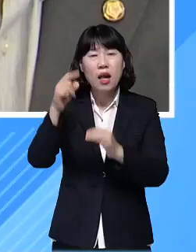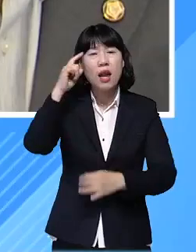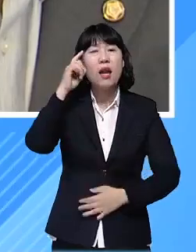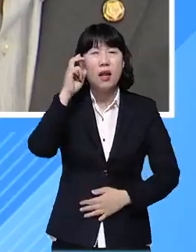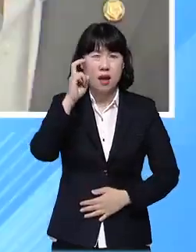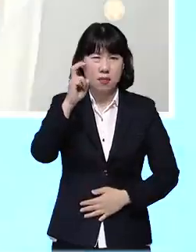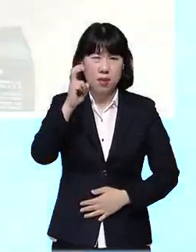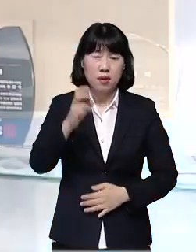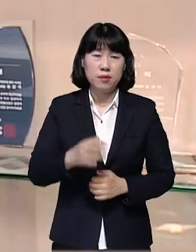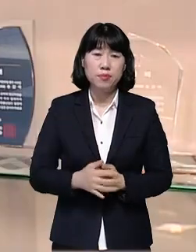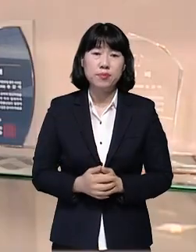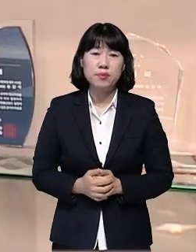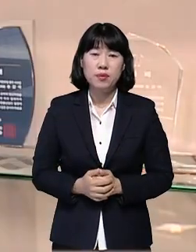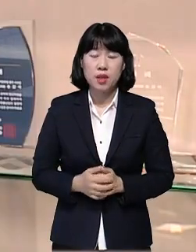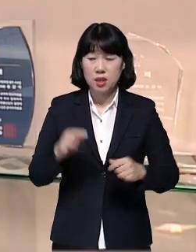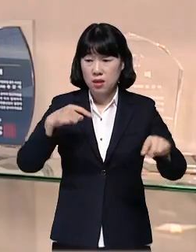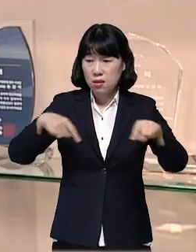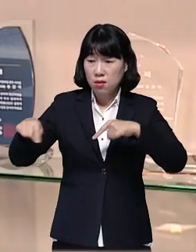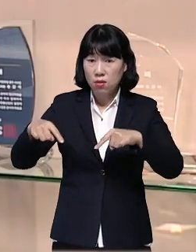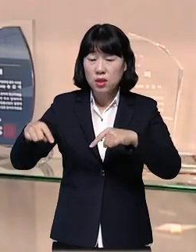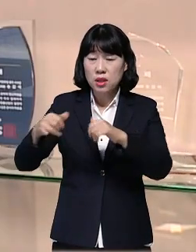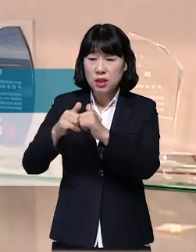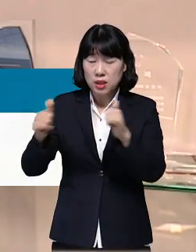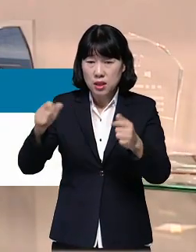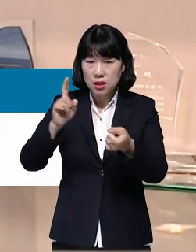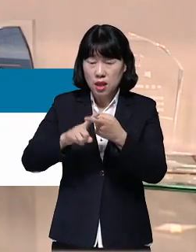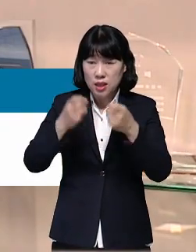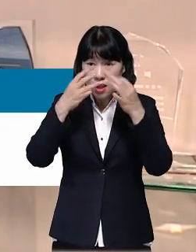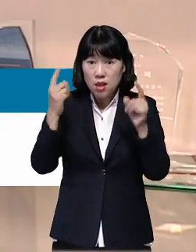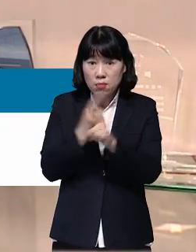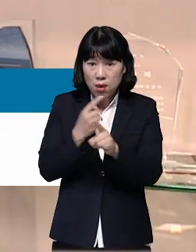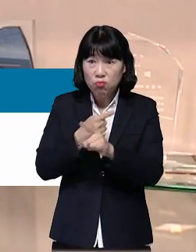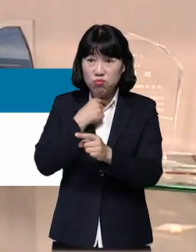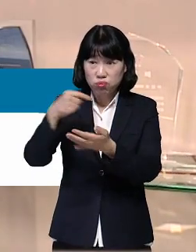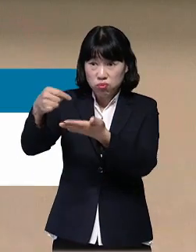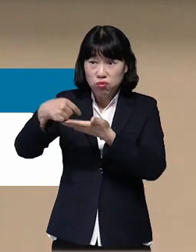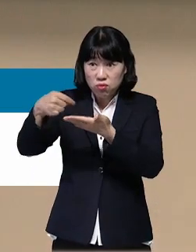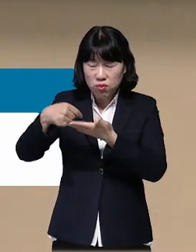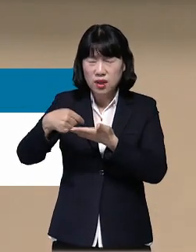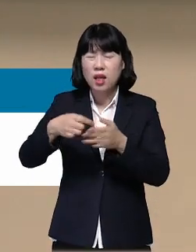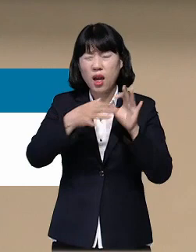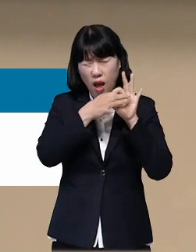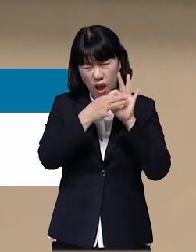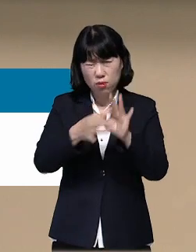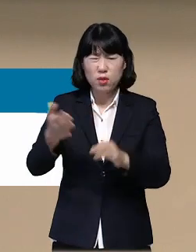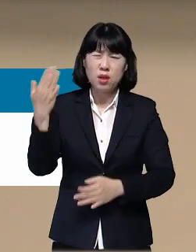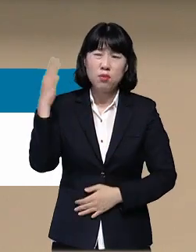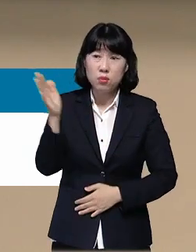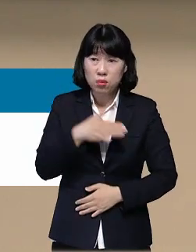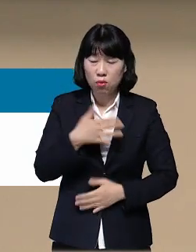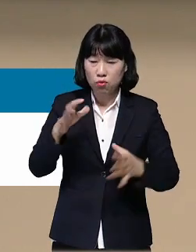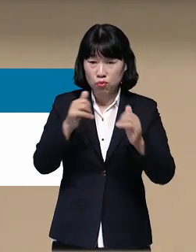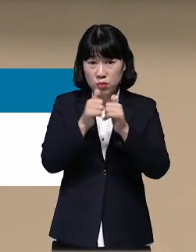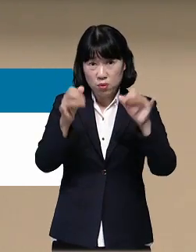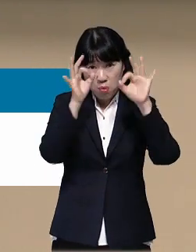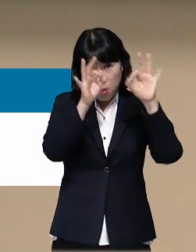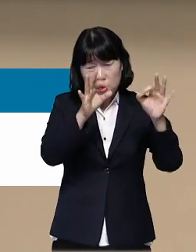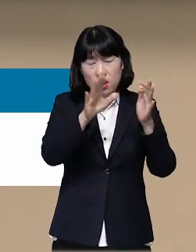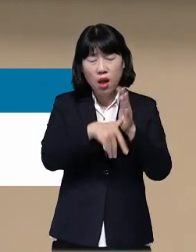라고 생각을 합니다. 정치권에 대한 혁신의 요구는 계속 있어 왔습니다. 그런데 국민들이 보기에는